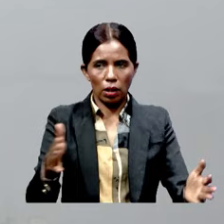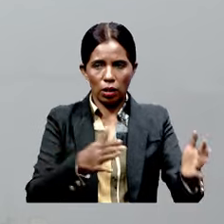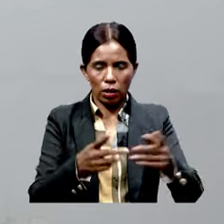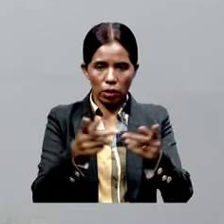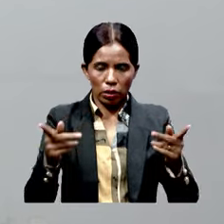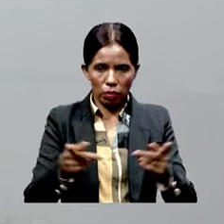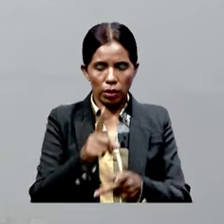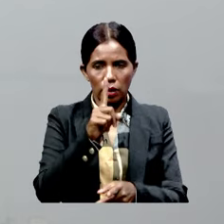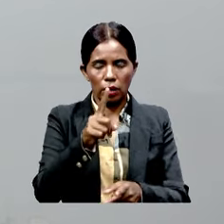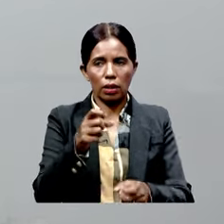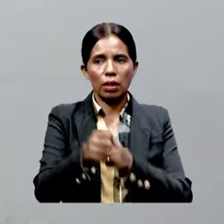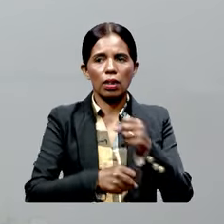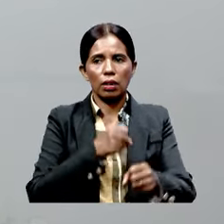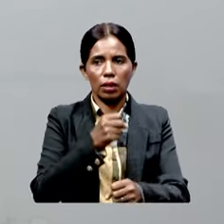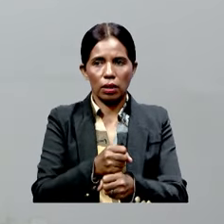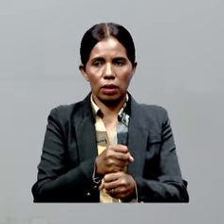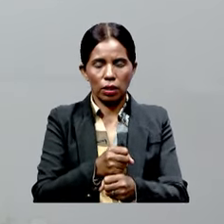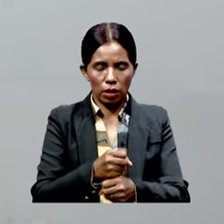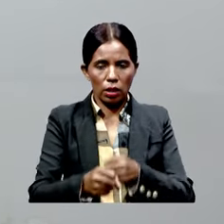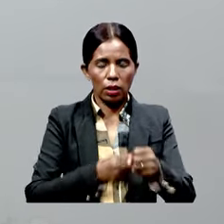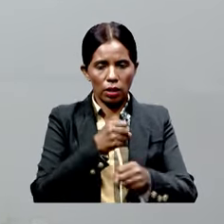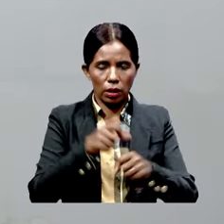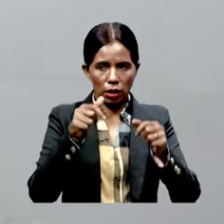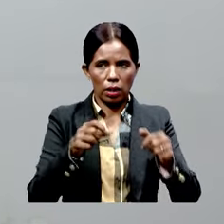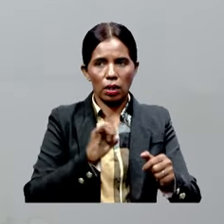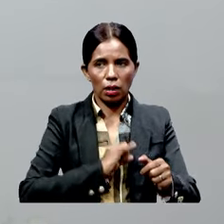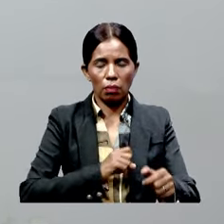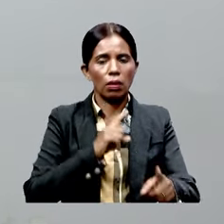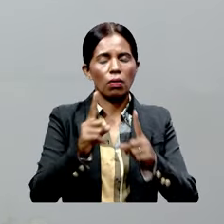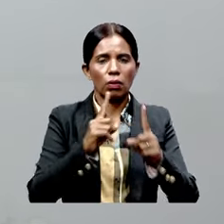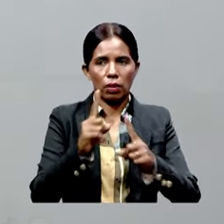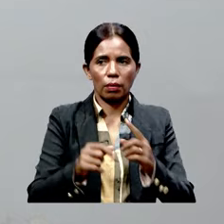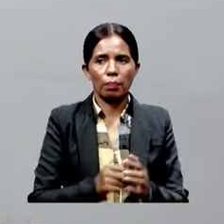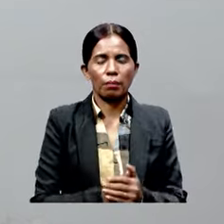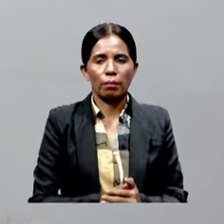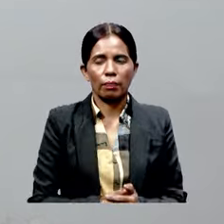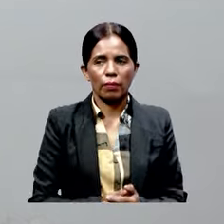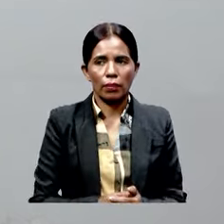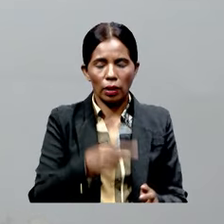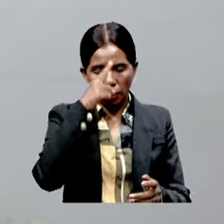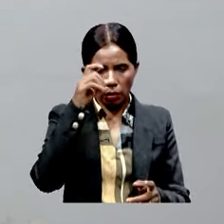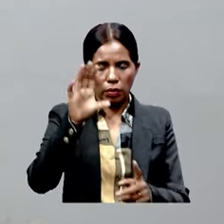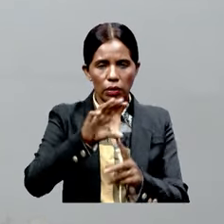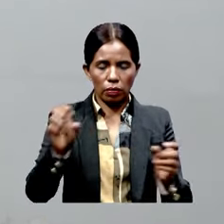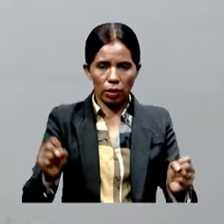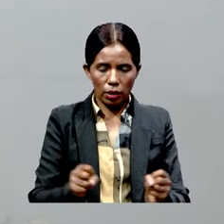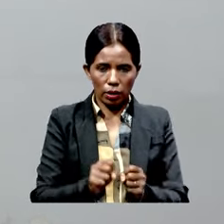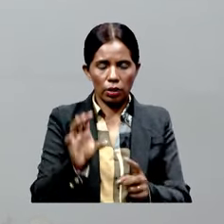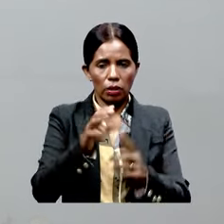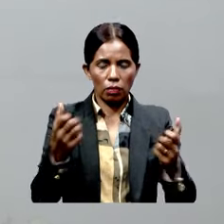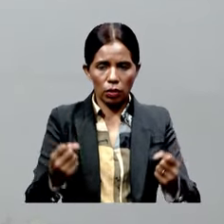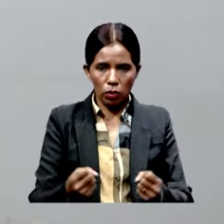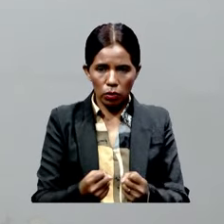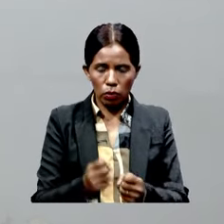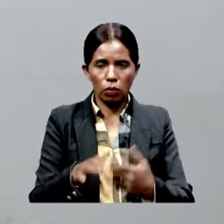ida etina ida ne, sebele fulane, labele fulang oi. Para ho bele ba explika, atun ne tama sefi alde, sefi suku sira mak hateni